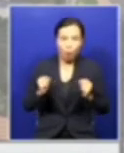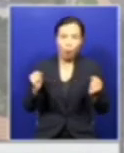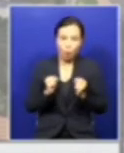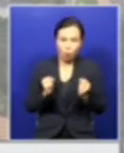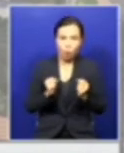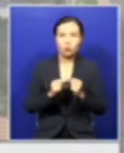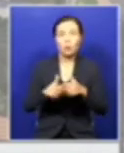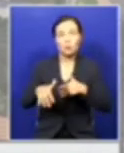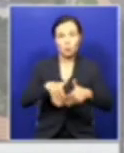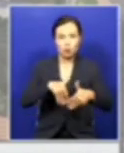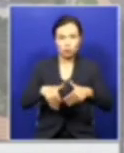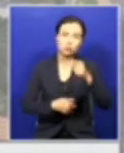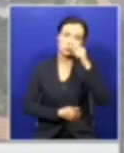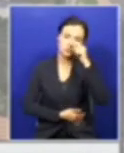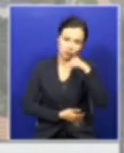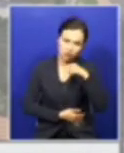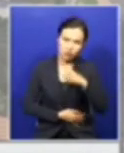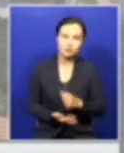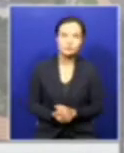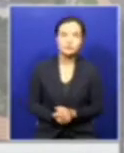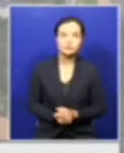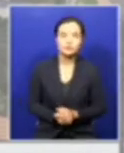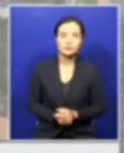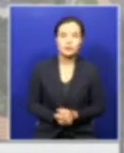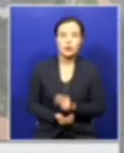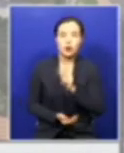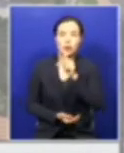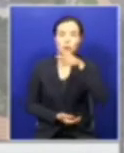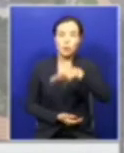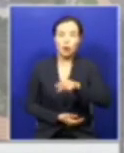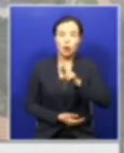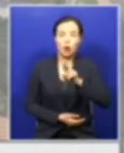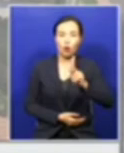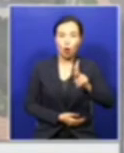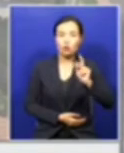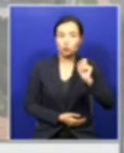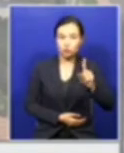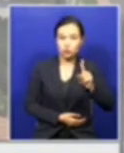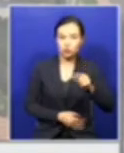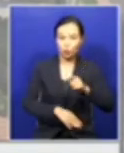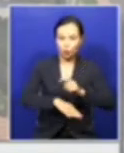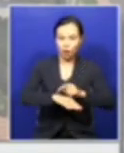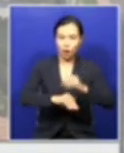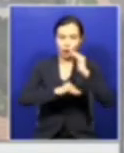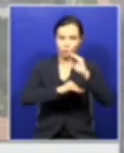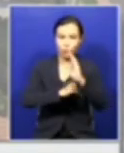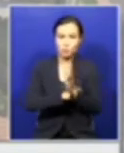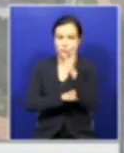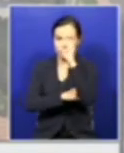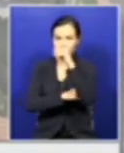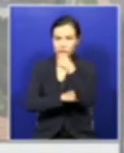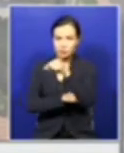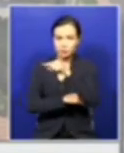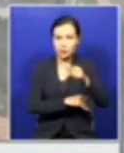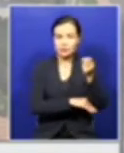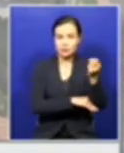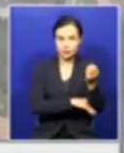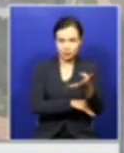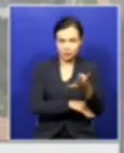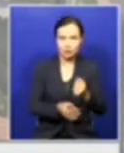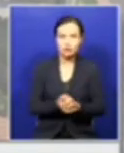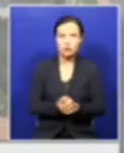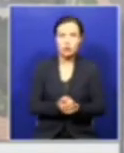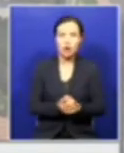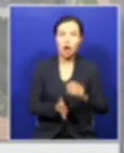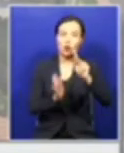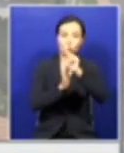ประชาชนคนไทยโดยออกพ.ร.ก.ฉุกเฉินและเคอร์ฟิวออกกฎหมายมารักษาโรค